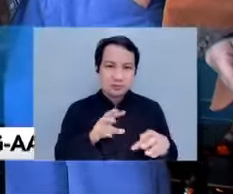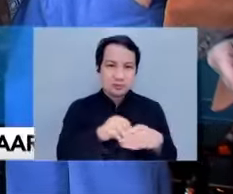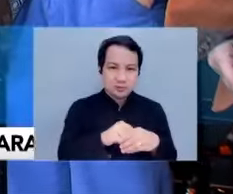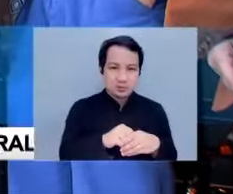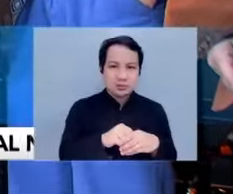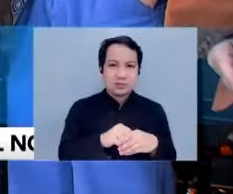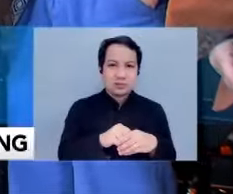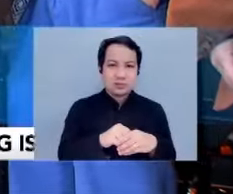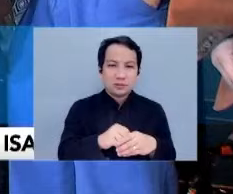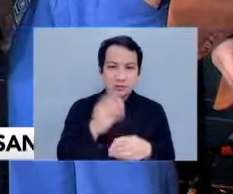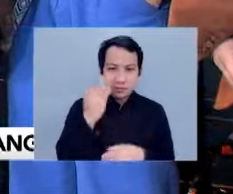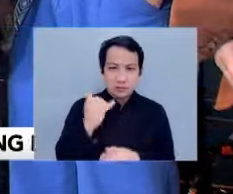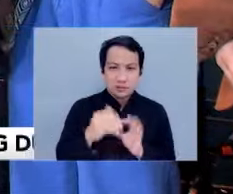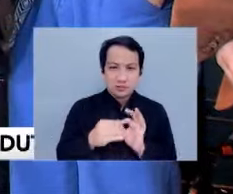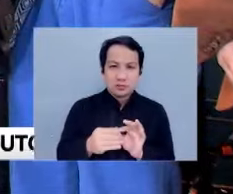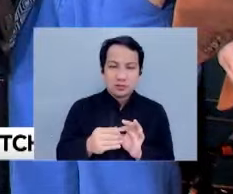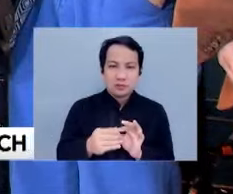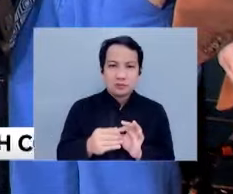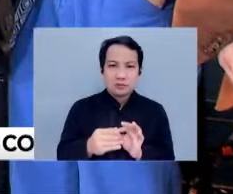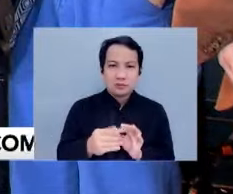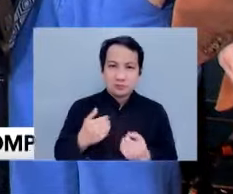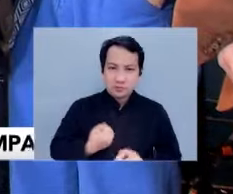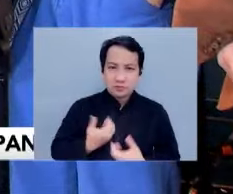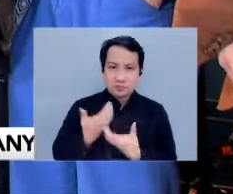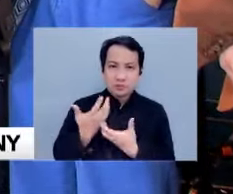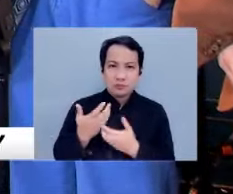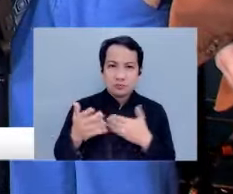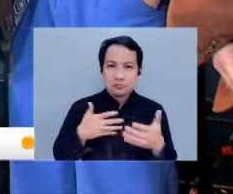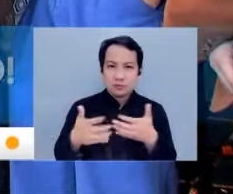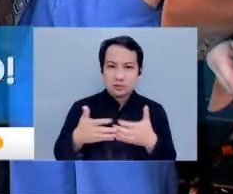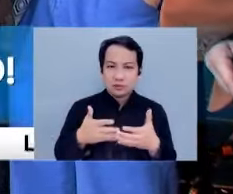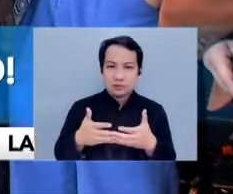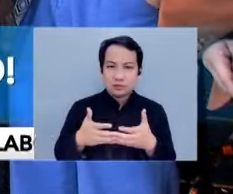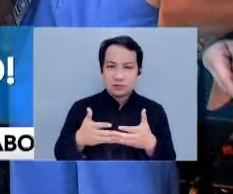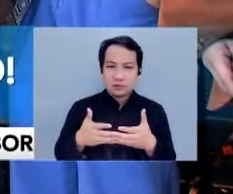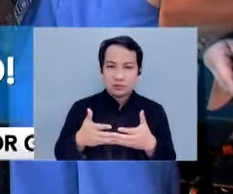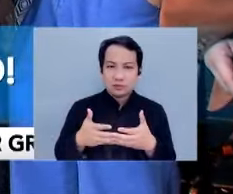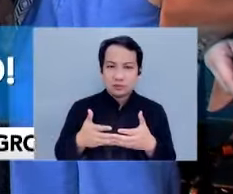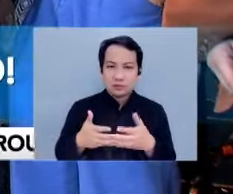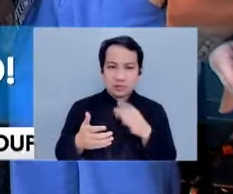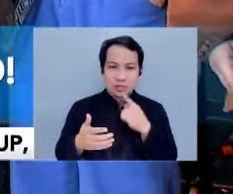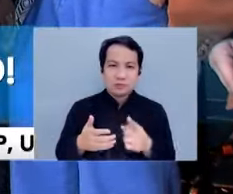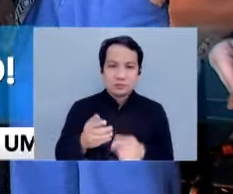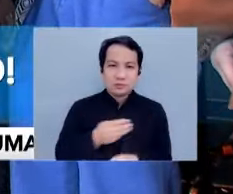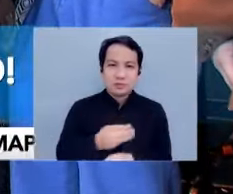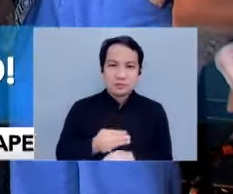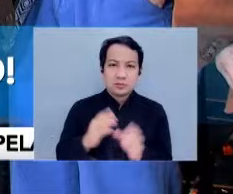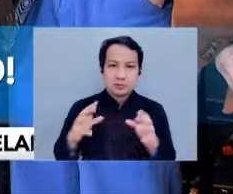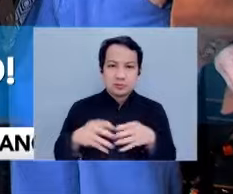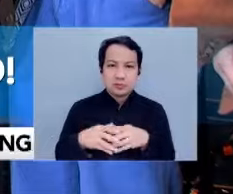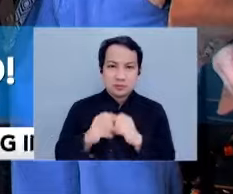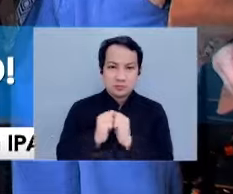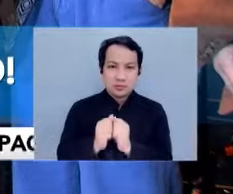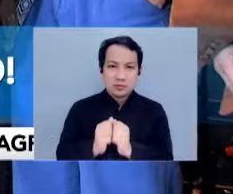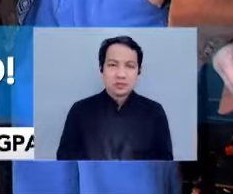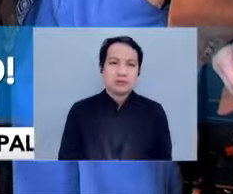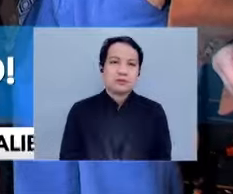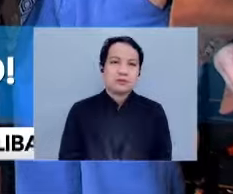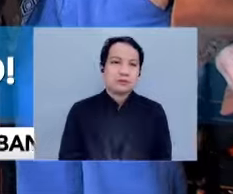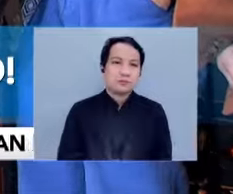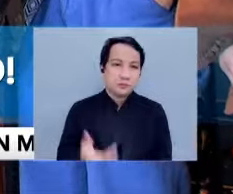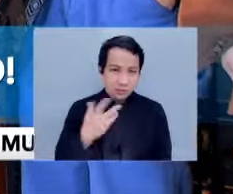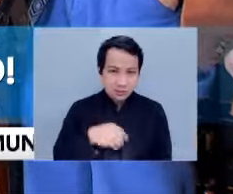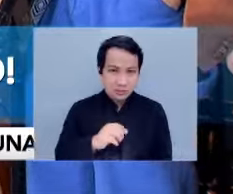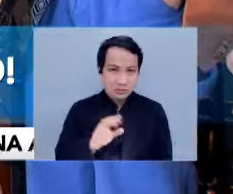like really express kung ano man yung music na nagagawa namin together. So it's a fun thing. Wag ka kumakanta